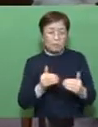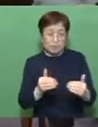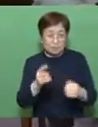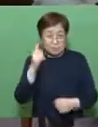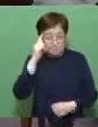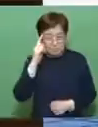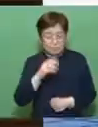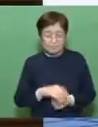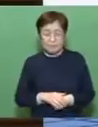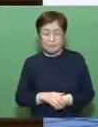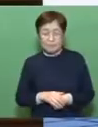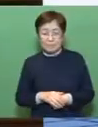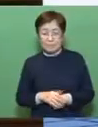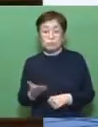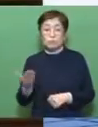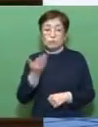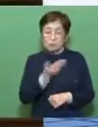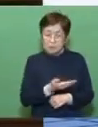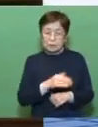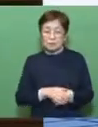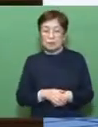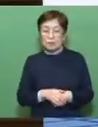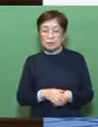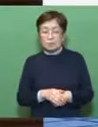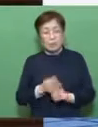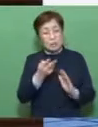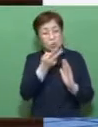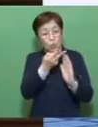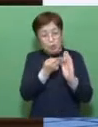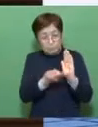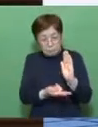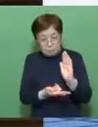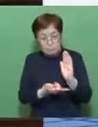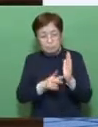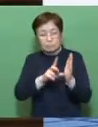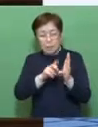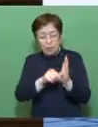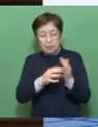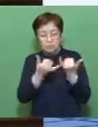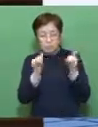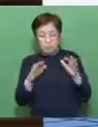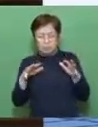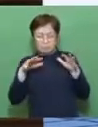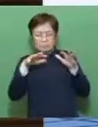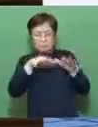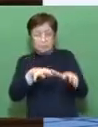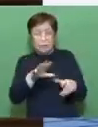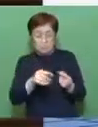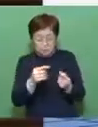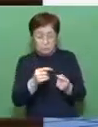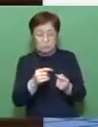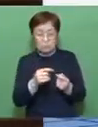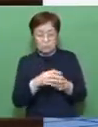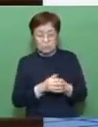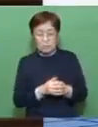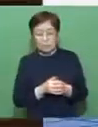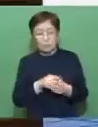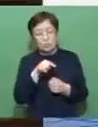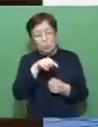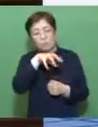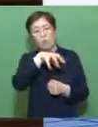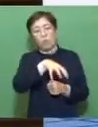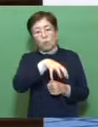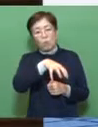てこちらです旅館ホテルなどのようにねはい規模が大きくて利用者が多いというそう